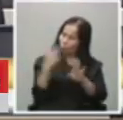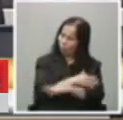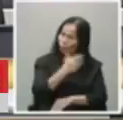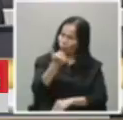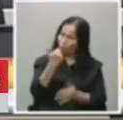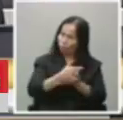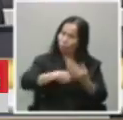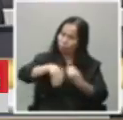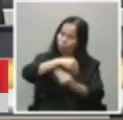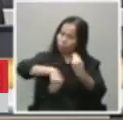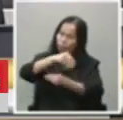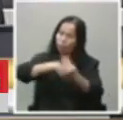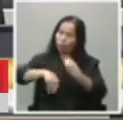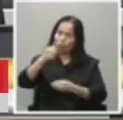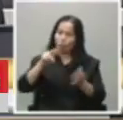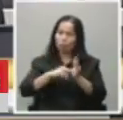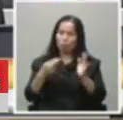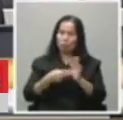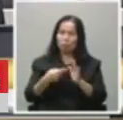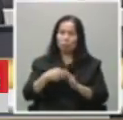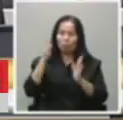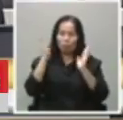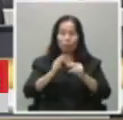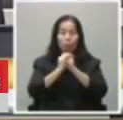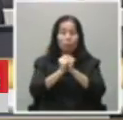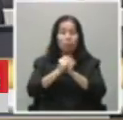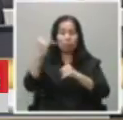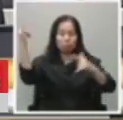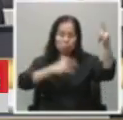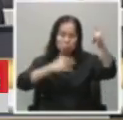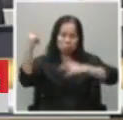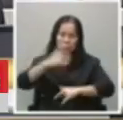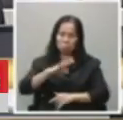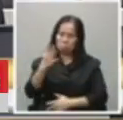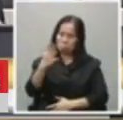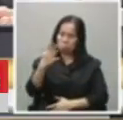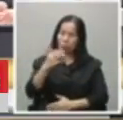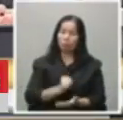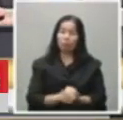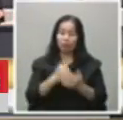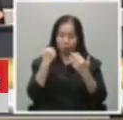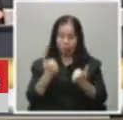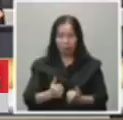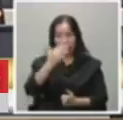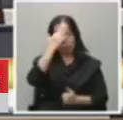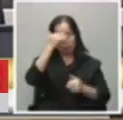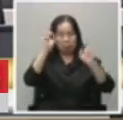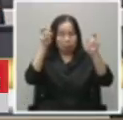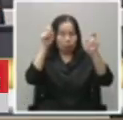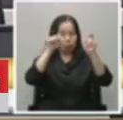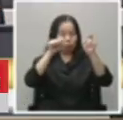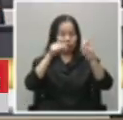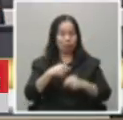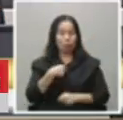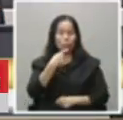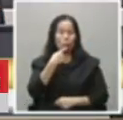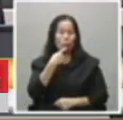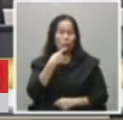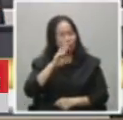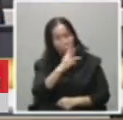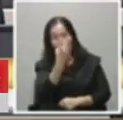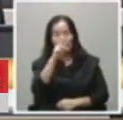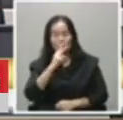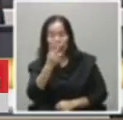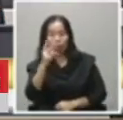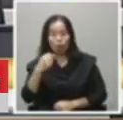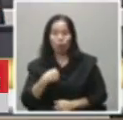เศรษฐกิจกันปกติไม่เห็นต้องพึ่งพานักท่องเที่ยวจีนเห็นไหมฮะพอวันนี้กลายเป็นประเด็นมีข้ออ้างไงโอ้โ